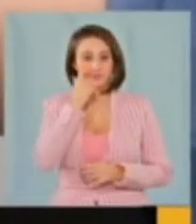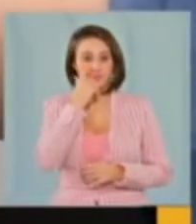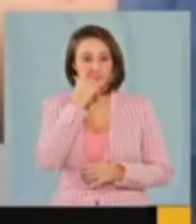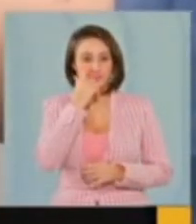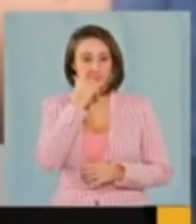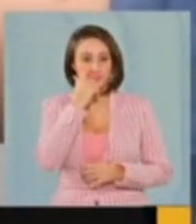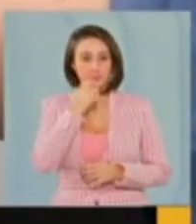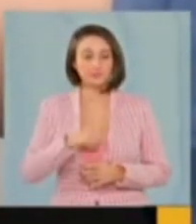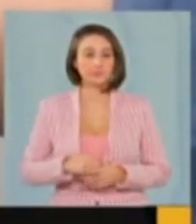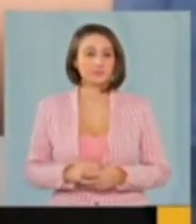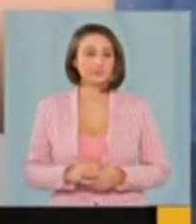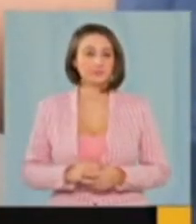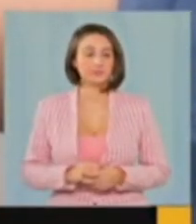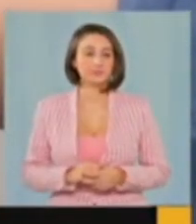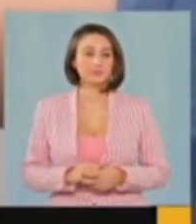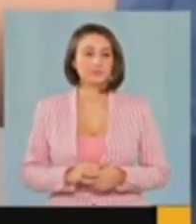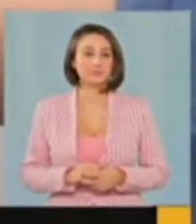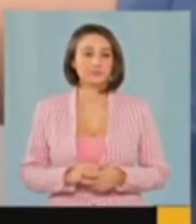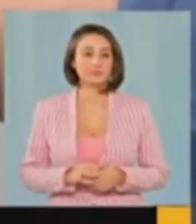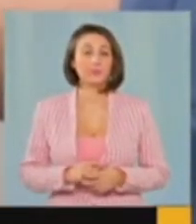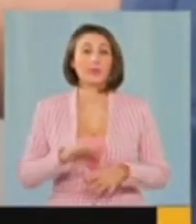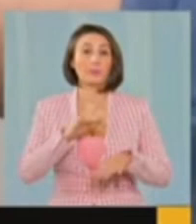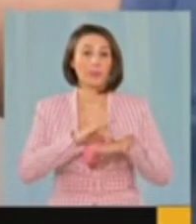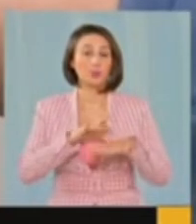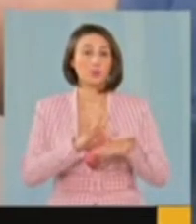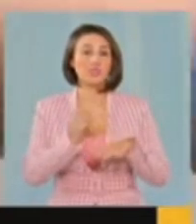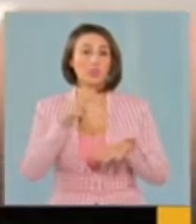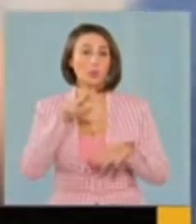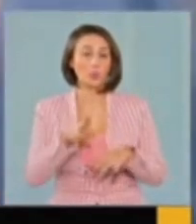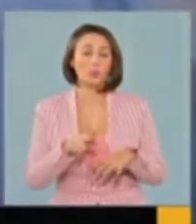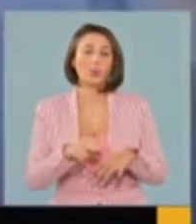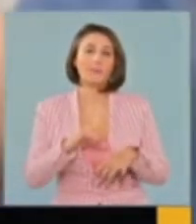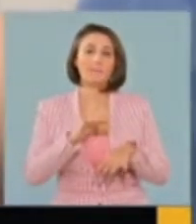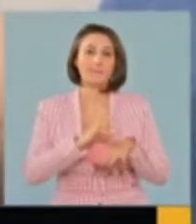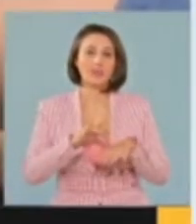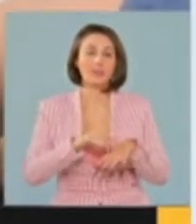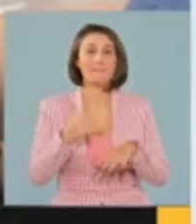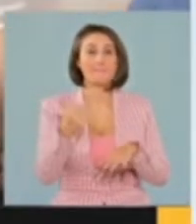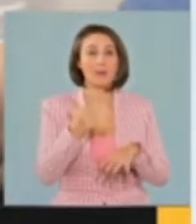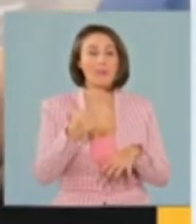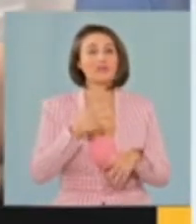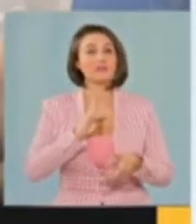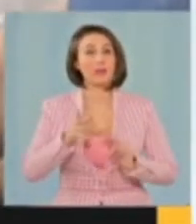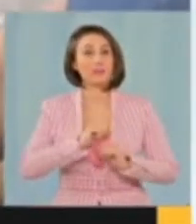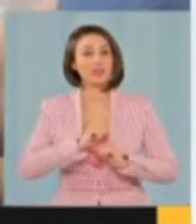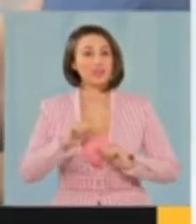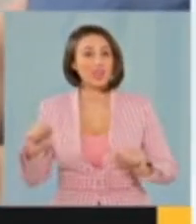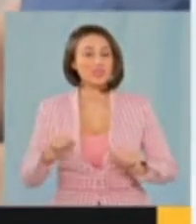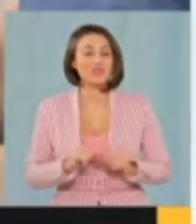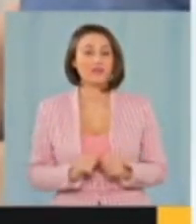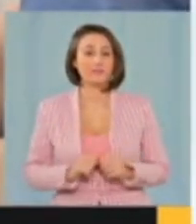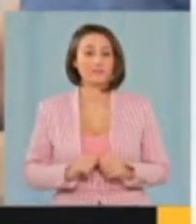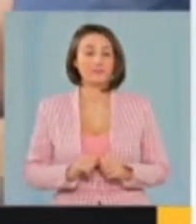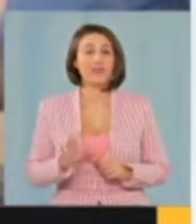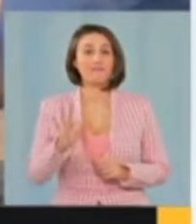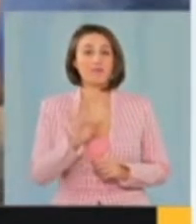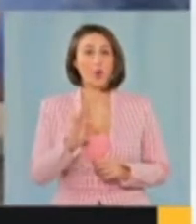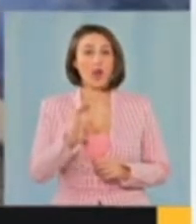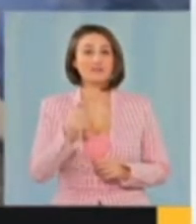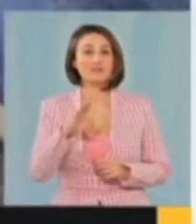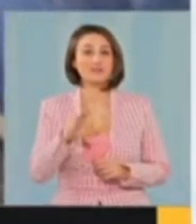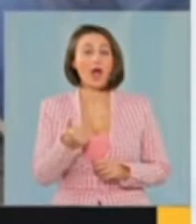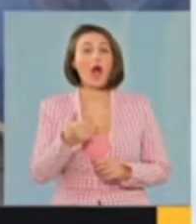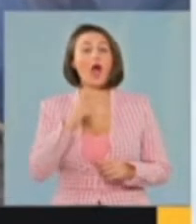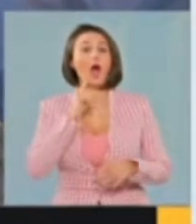a românilor la serul împotriva COVID cu medicul Radu Țincu, medic primar terapie intensivă și toxicologie la Spitalul Floreasca din Capitală. Vă mulțumesc tare